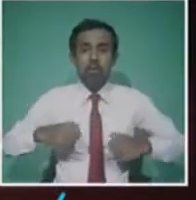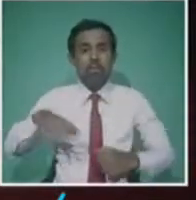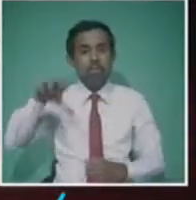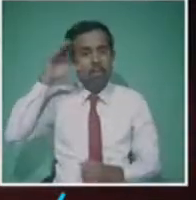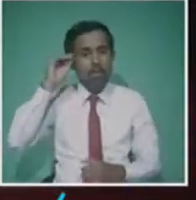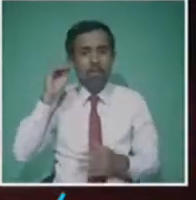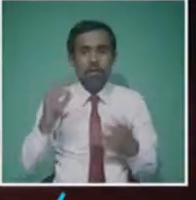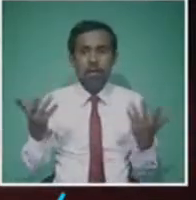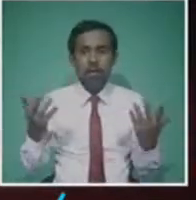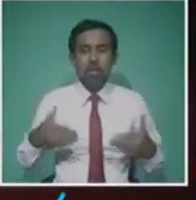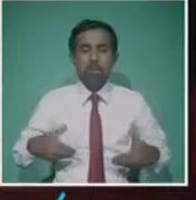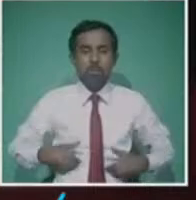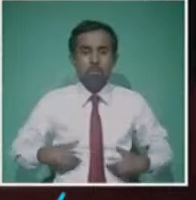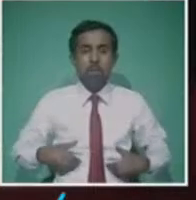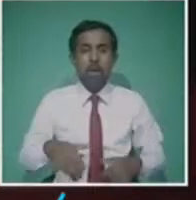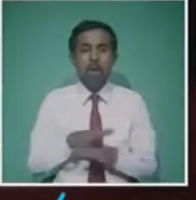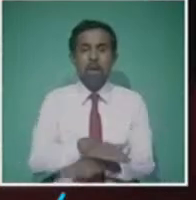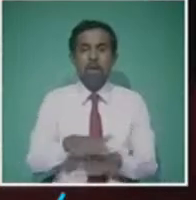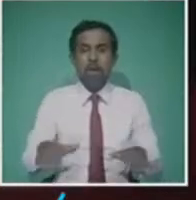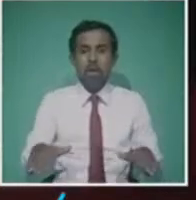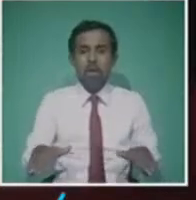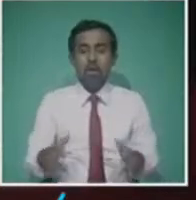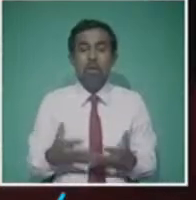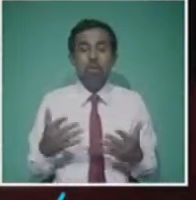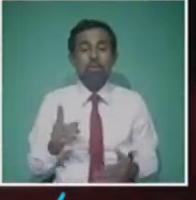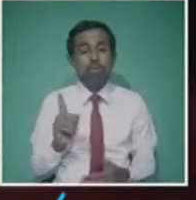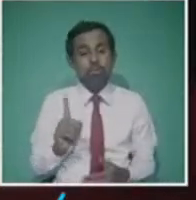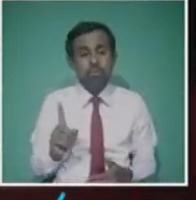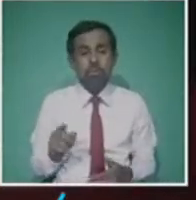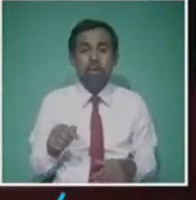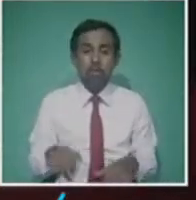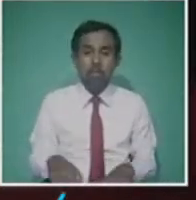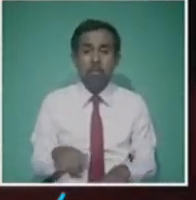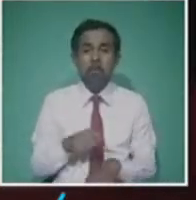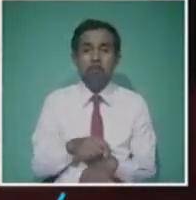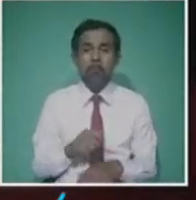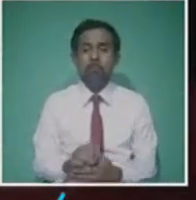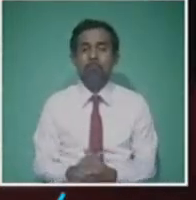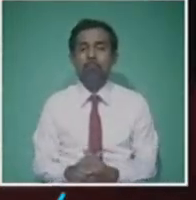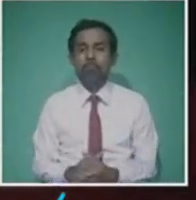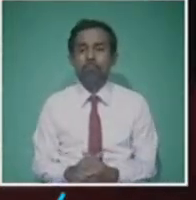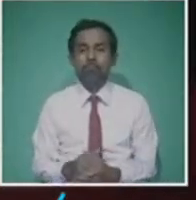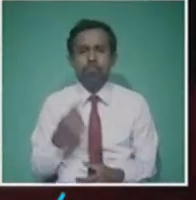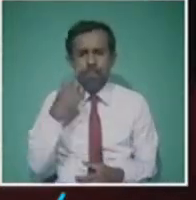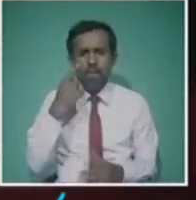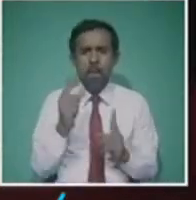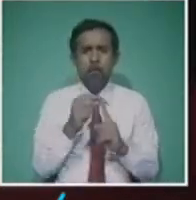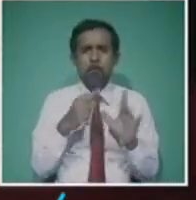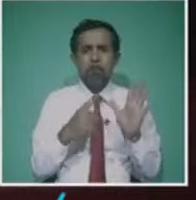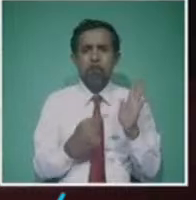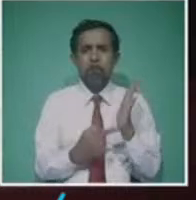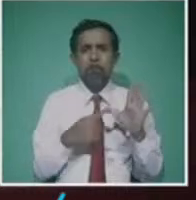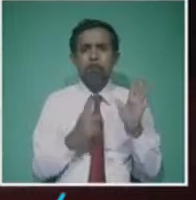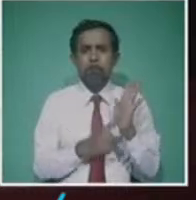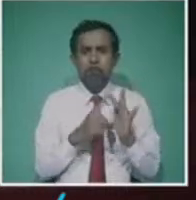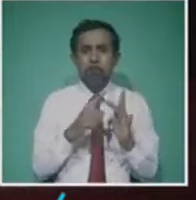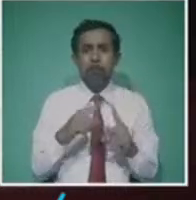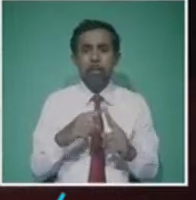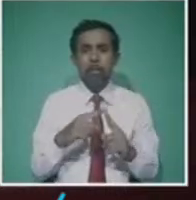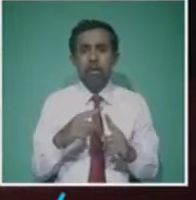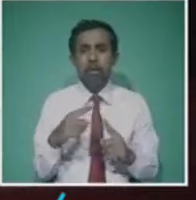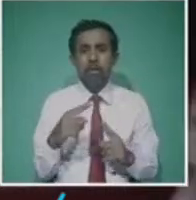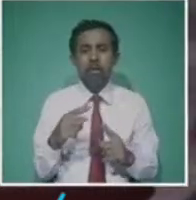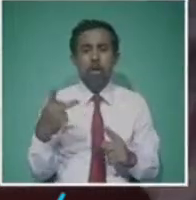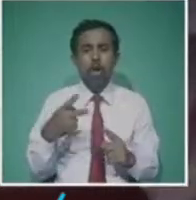තේරෙන්නේ නැහැ බඩගින්න ඉන්න දරුවන්ට ඔච්චර වේදනාවක්ද මේ වහර ඇති වෙන්නේ කියලා මන්දක පාඩලි චම්පිකර අනවක මෙතුමාගේ